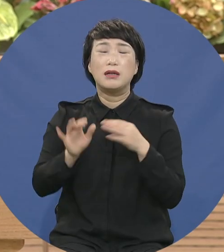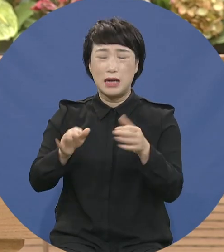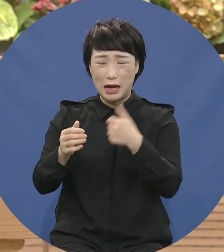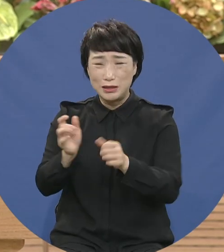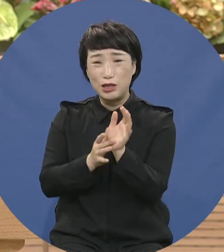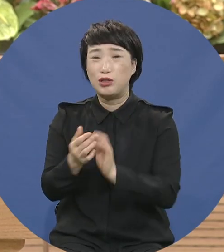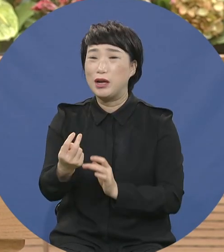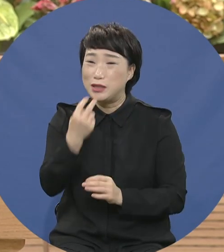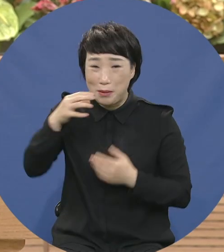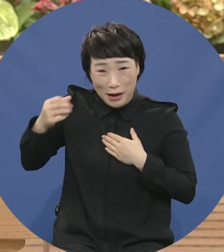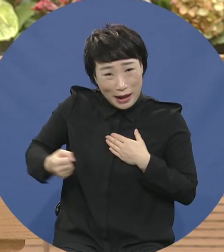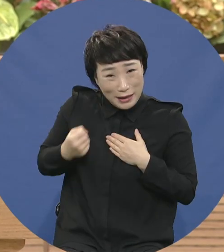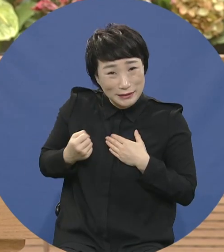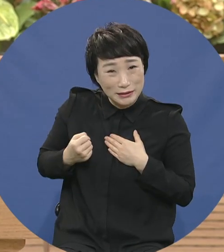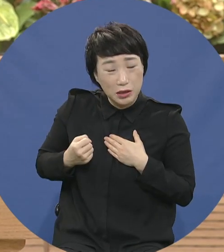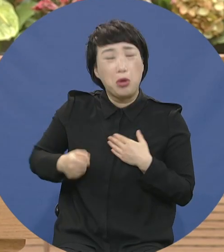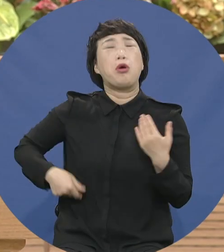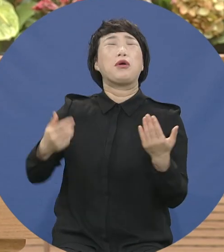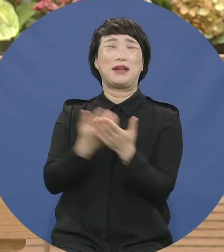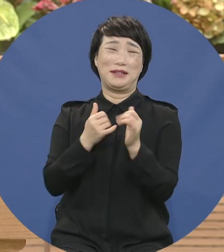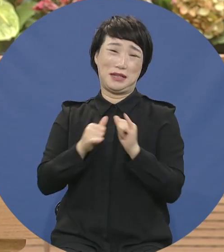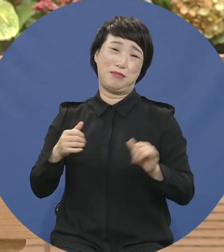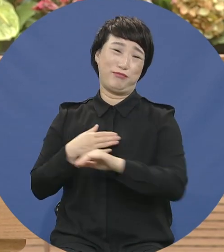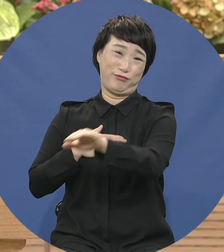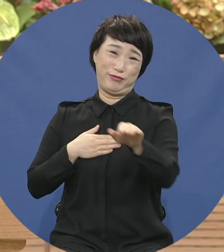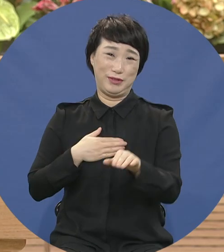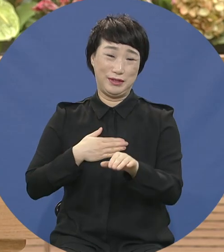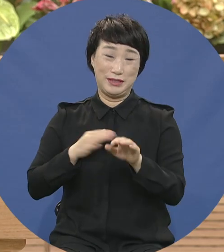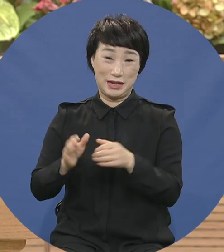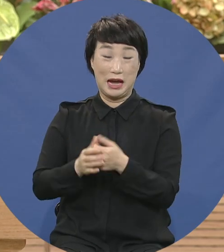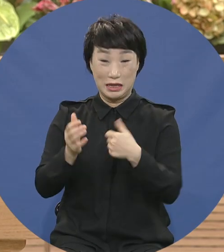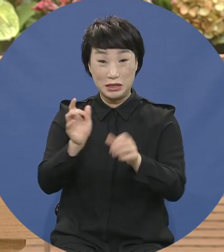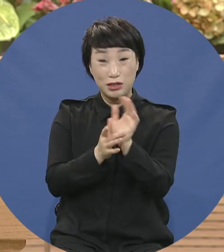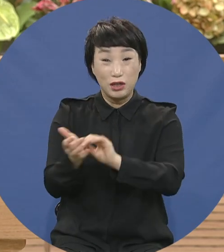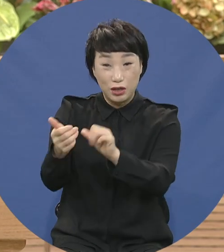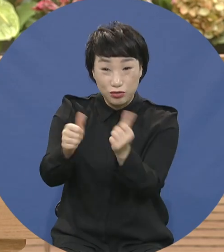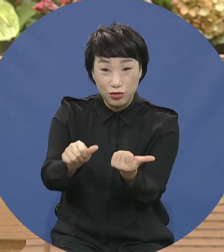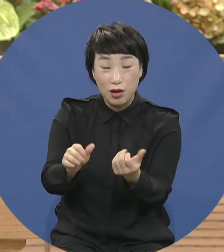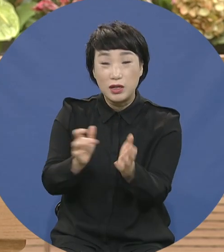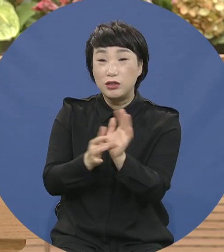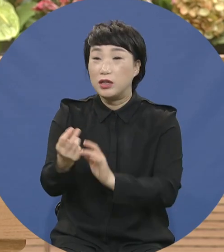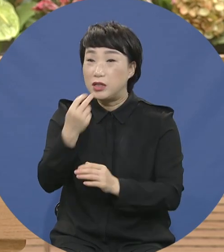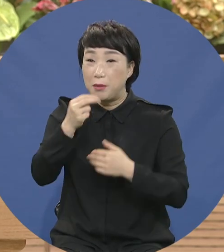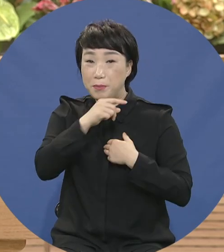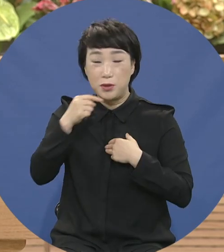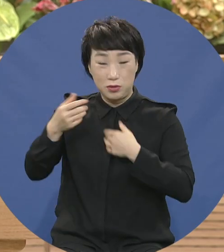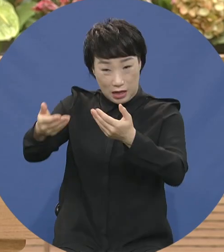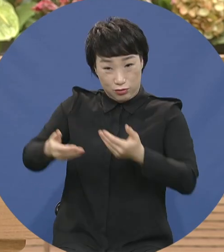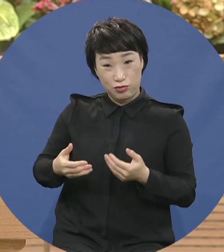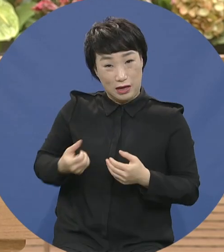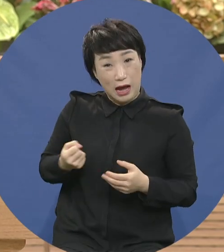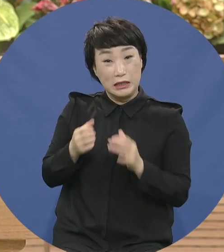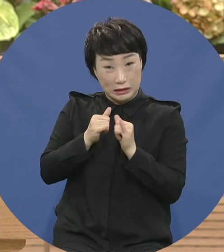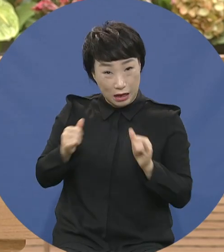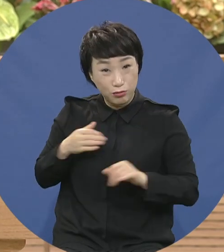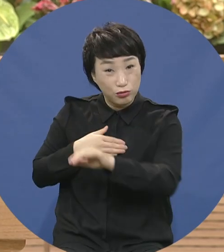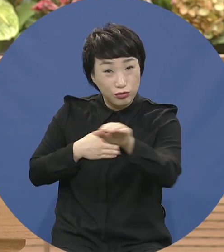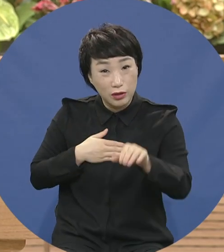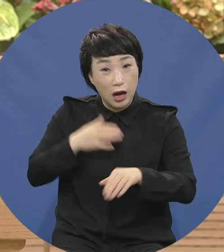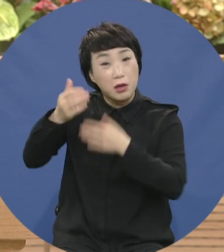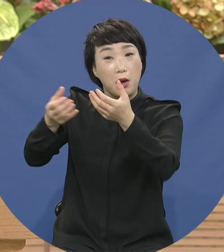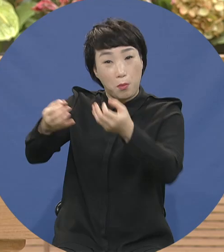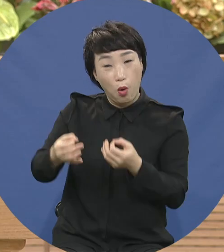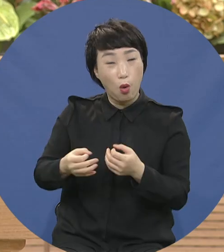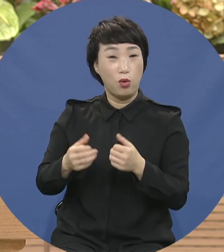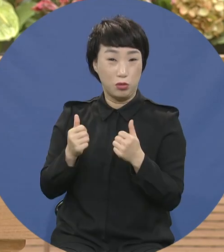아들의 생명을 가진 회개한 자요, 아들이 죽어 자기 생명을 피로 내게 주신 자, 하나님이 볼